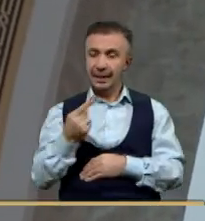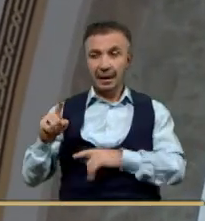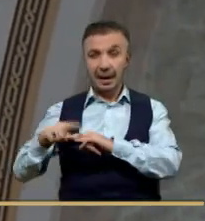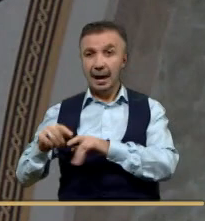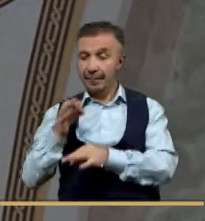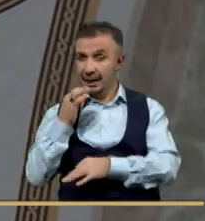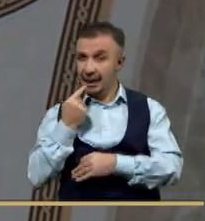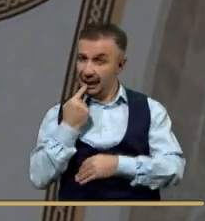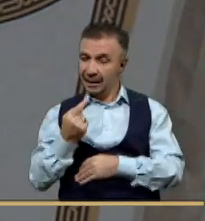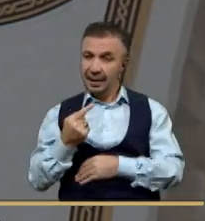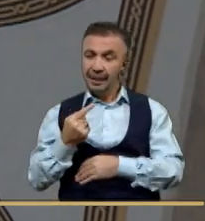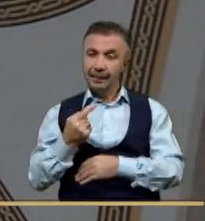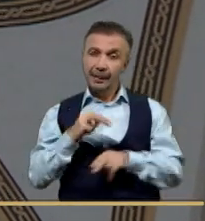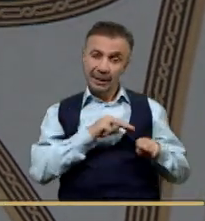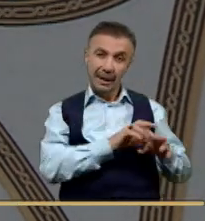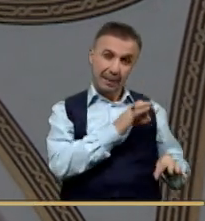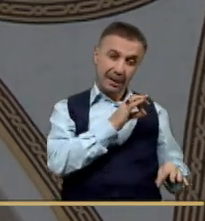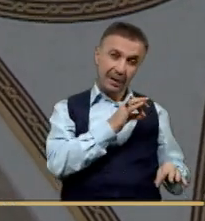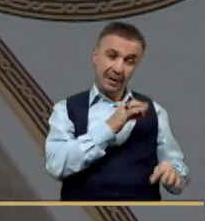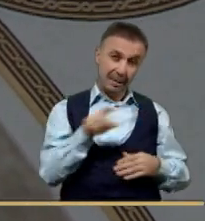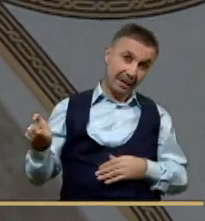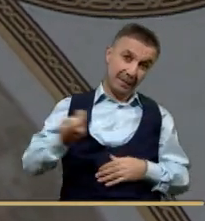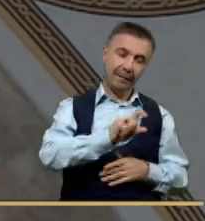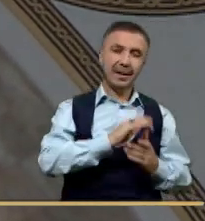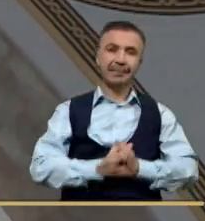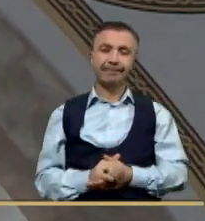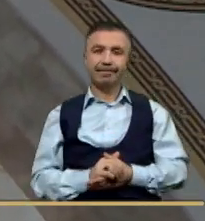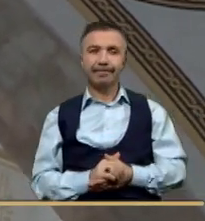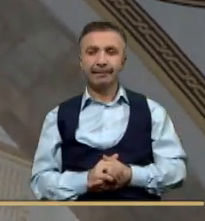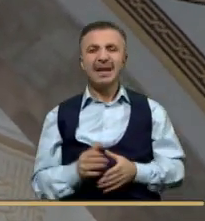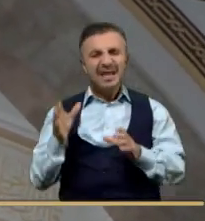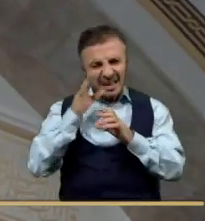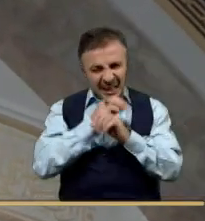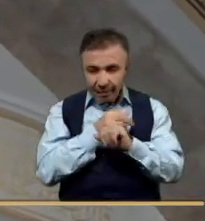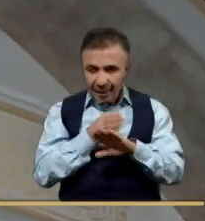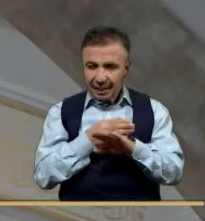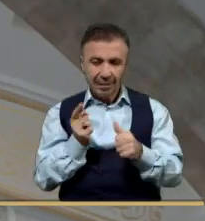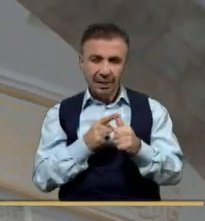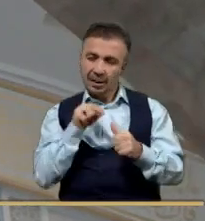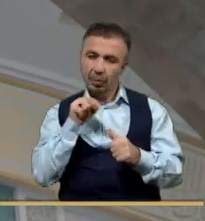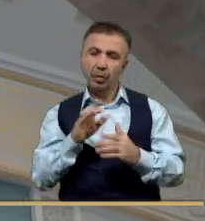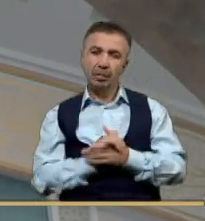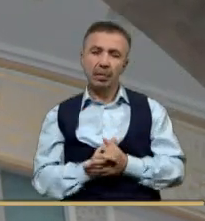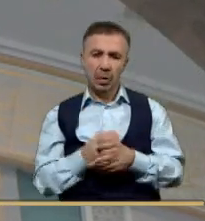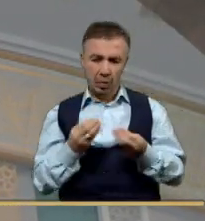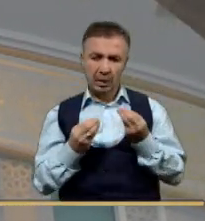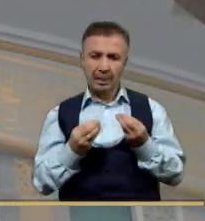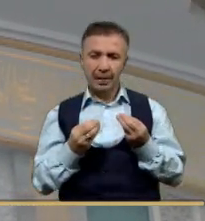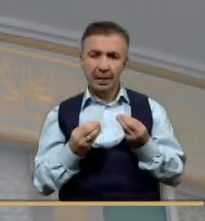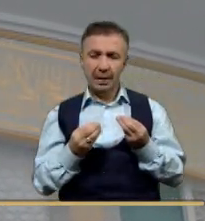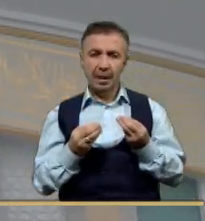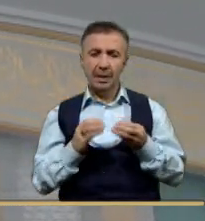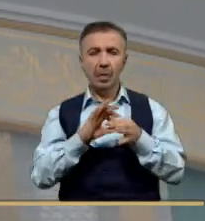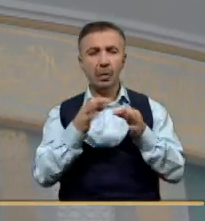Her şeyin başı bu. Hikmetin başı da bu. Güzel bir söz vardır.